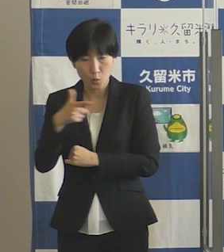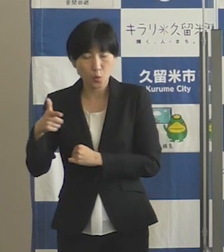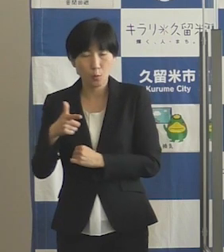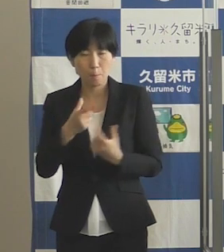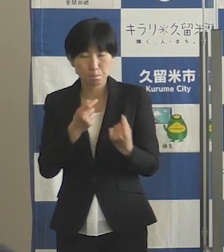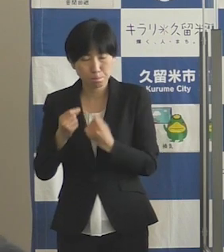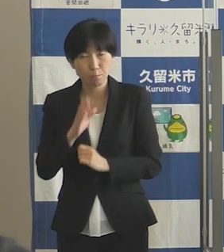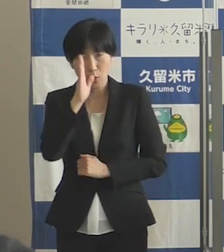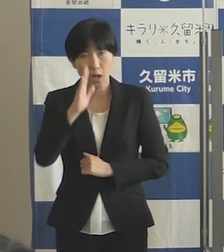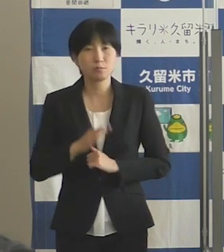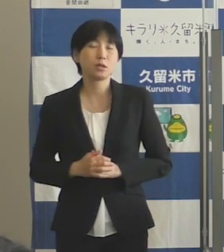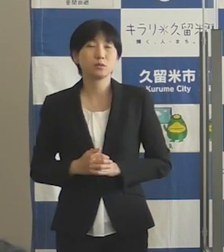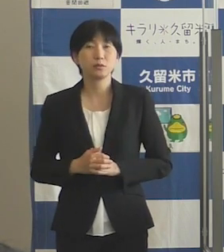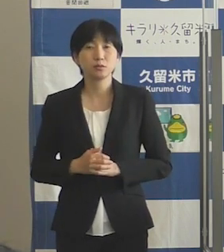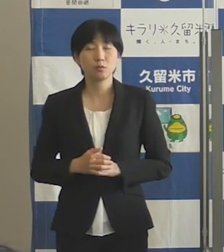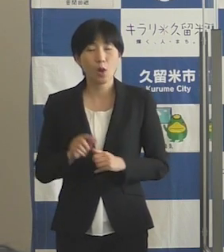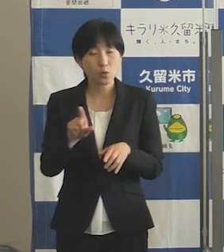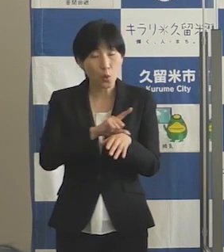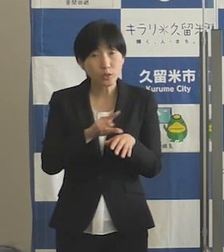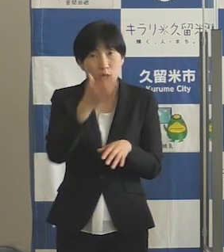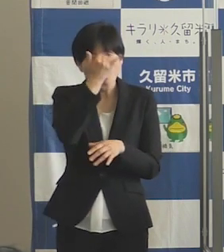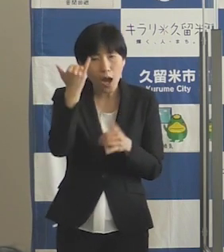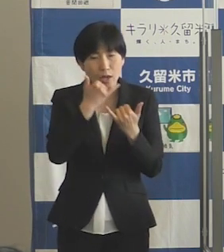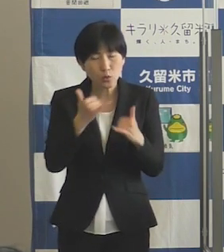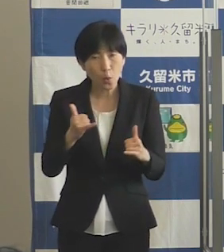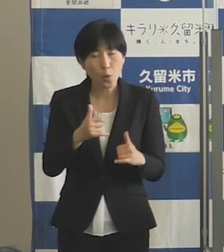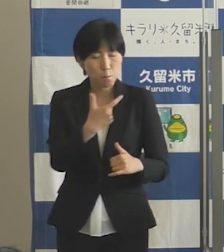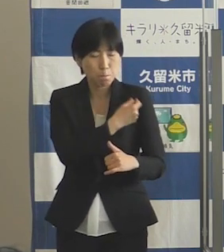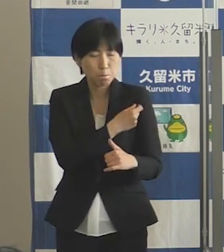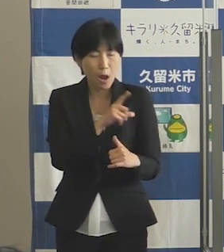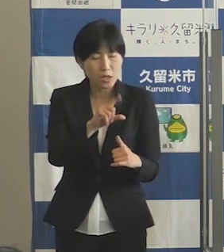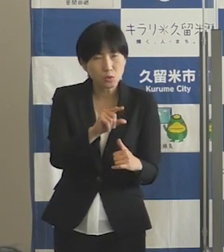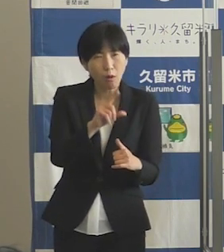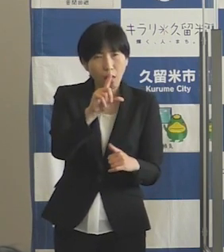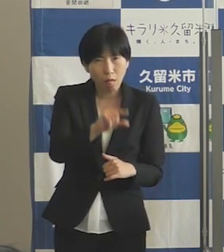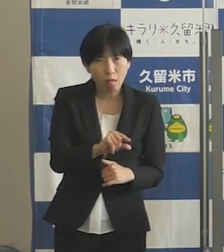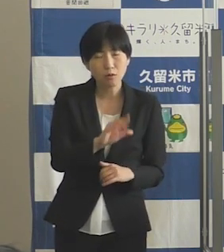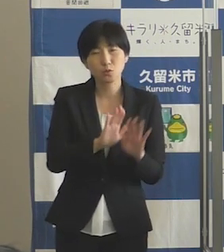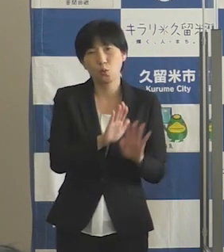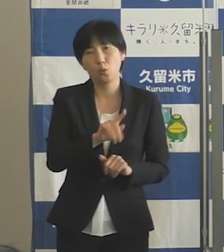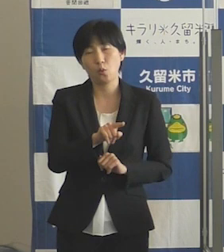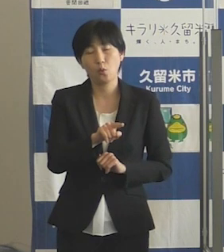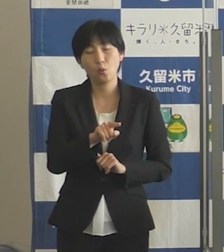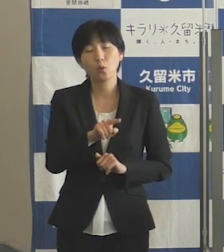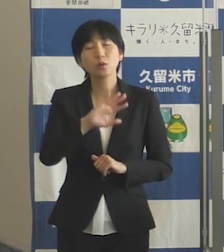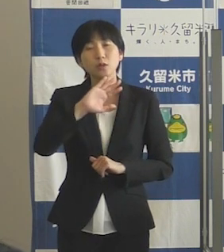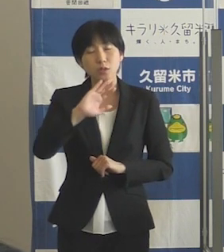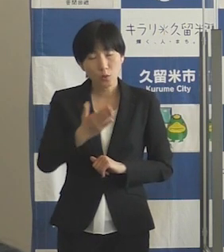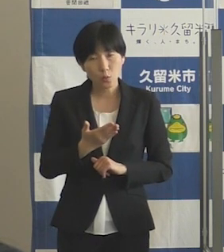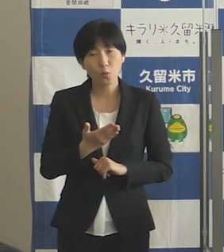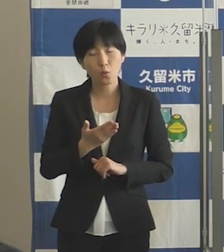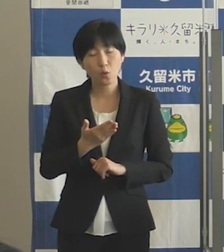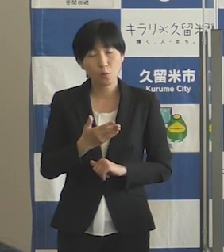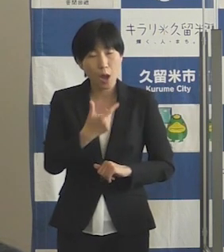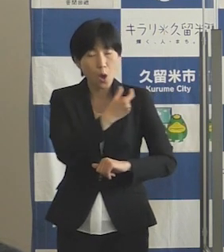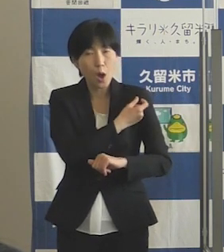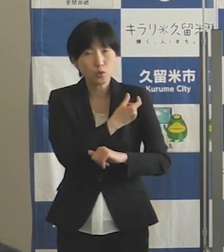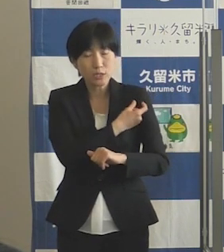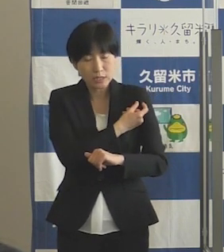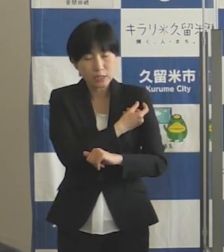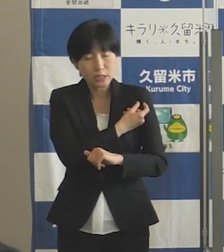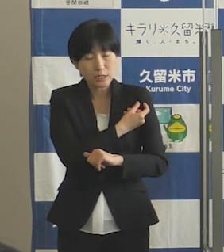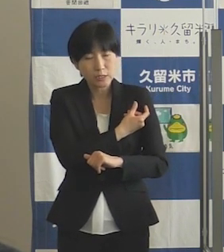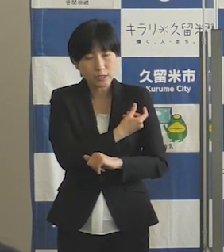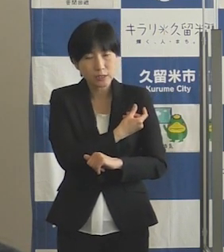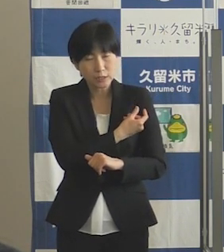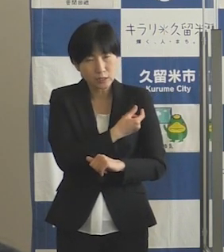特に若い人の接種率が低くなっておりますが、 接種、ワクチン接種にご協力